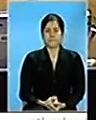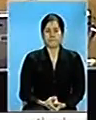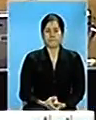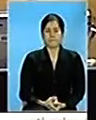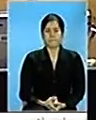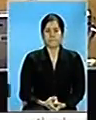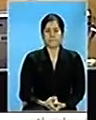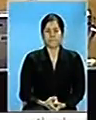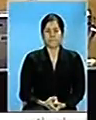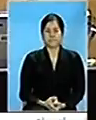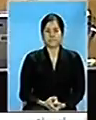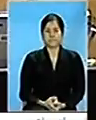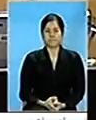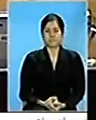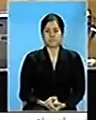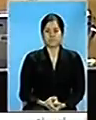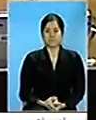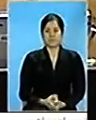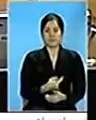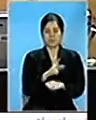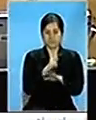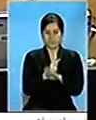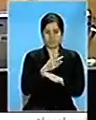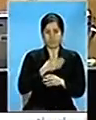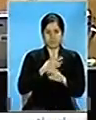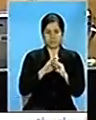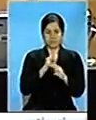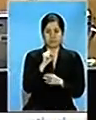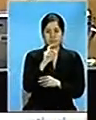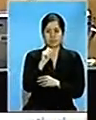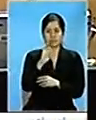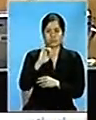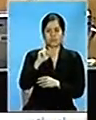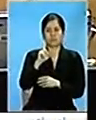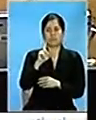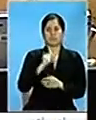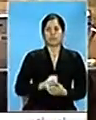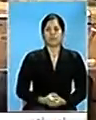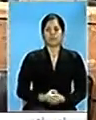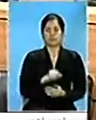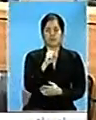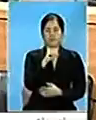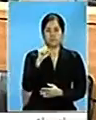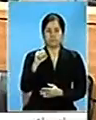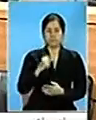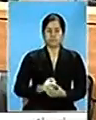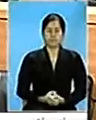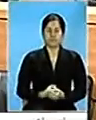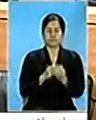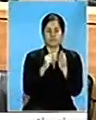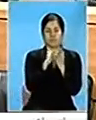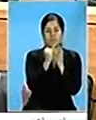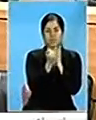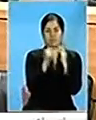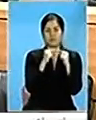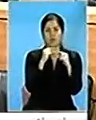เรื่องครับ ท่านประธานที่เคารพผมนายสาธิตปิตุเตชะนะครับสมาชิกสภาผู้แทนราษฎรจังหวัดระยองพรรคประช